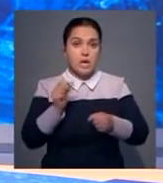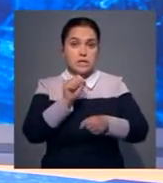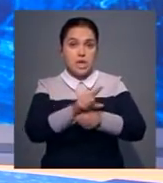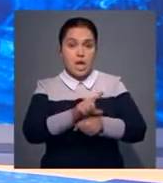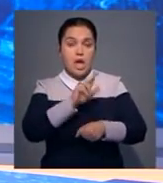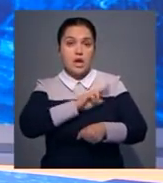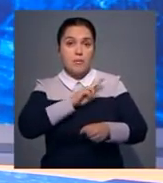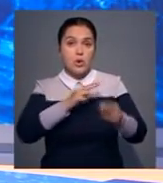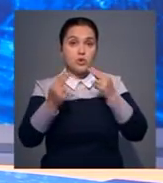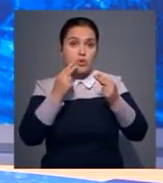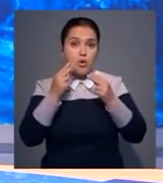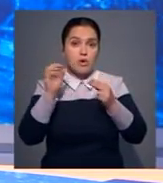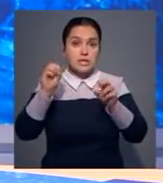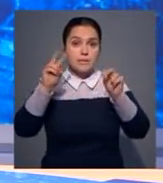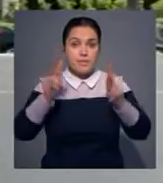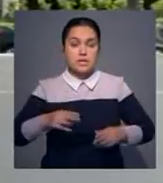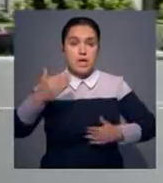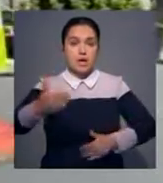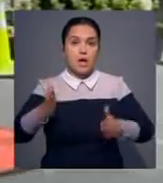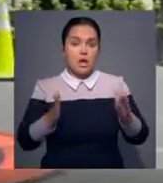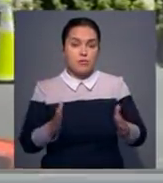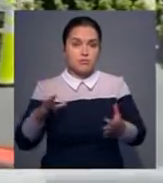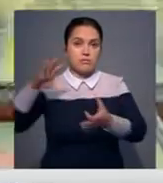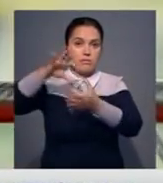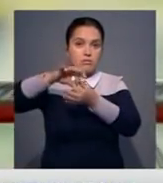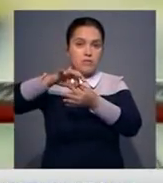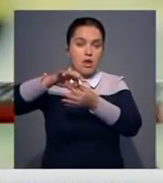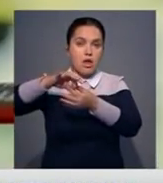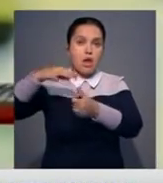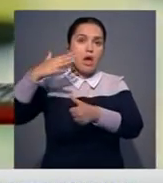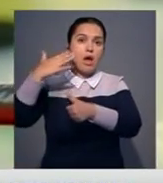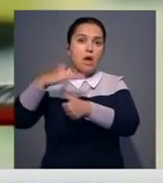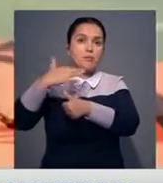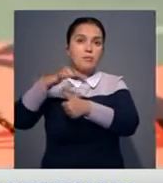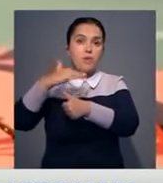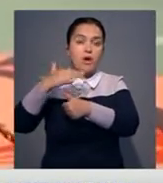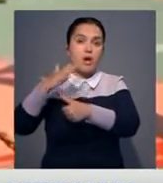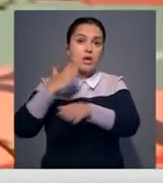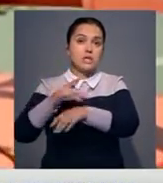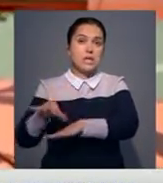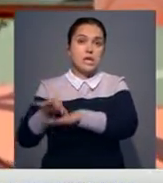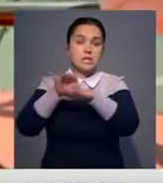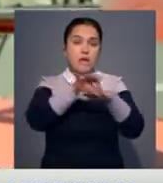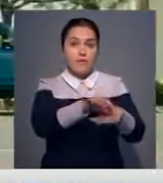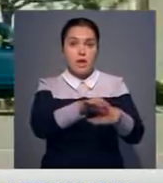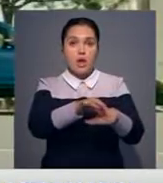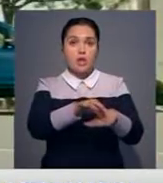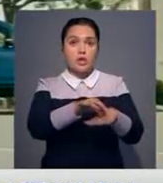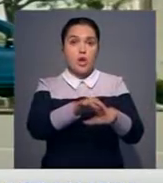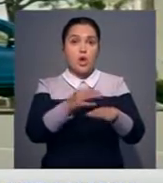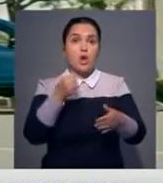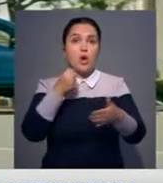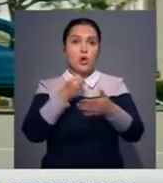работник закусочной загружает его в специальный контейнер, прикрепляет коптеру. Аппарат доставляет его до курьера последней мили, то